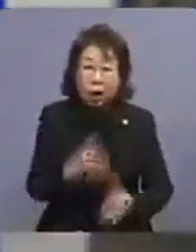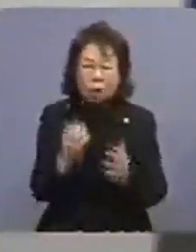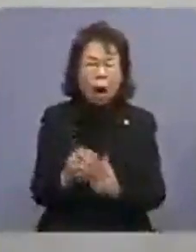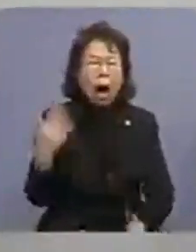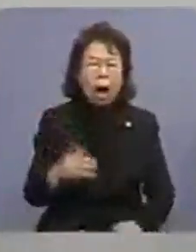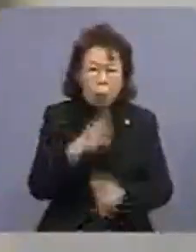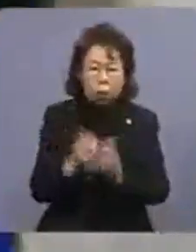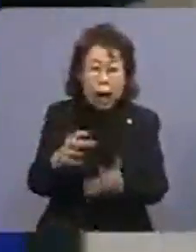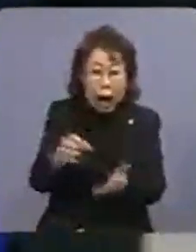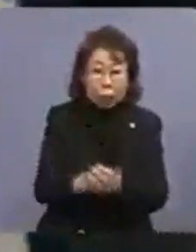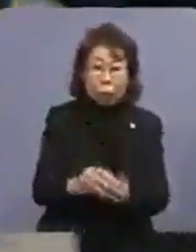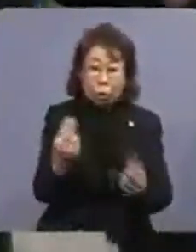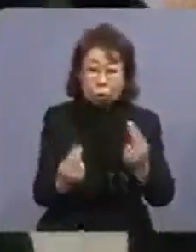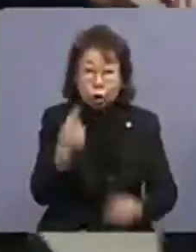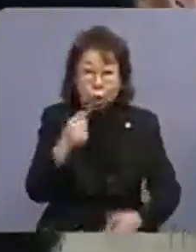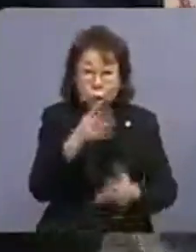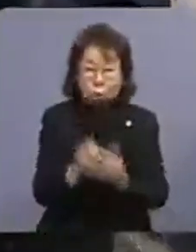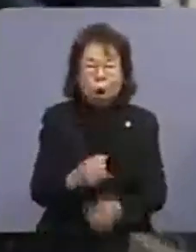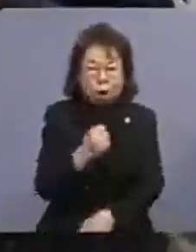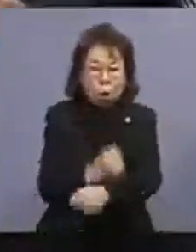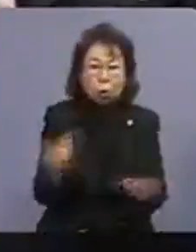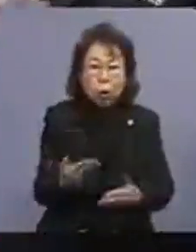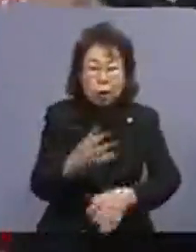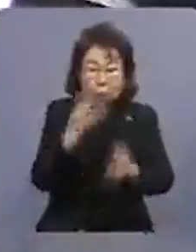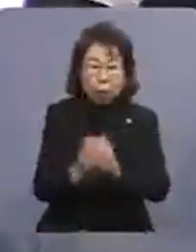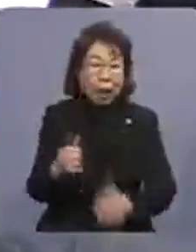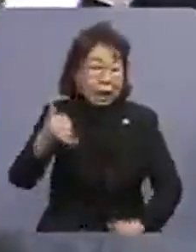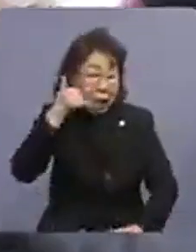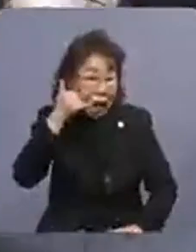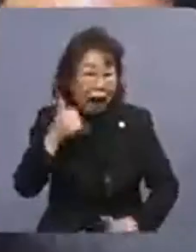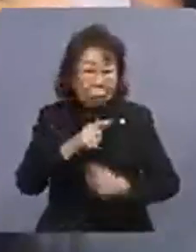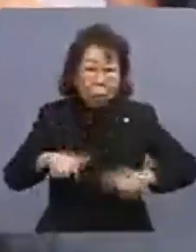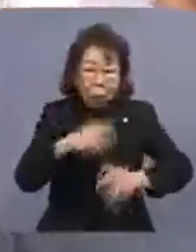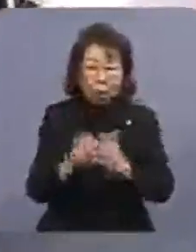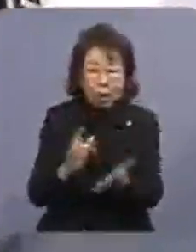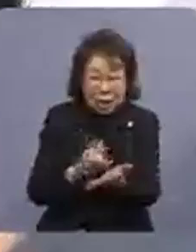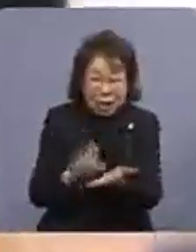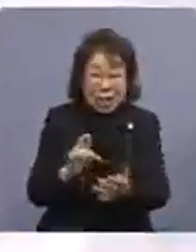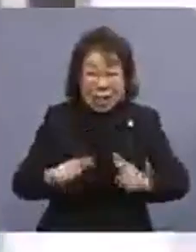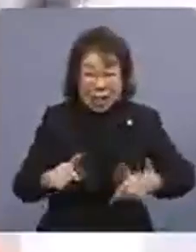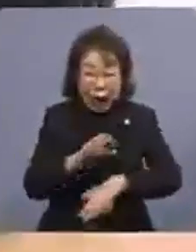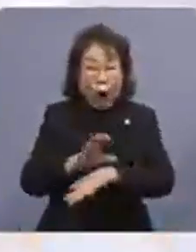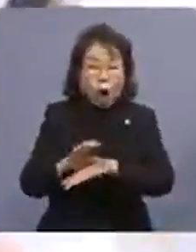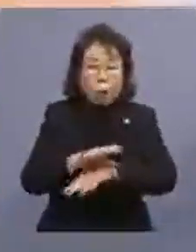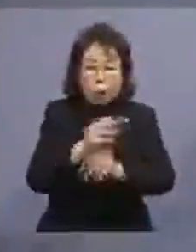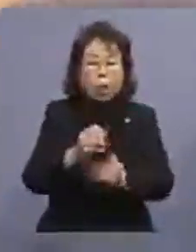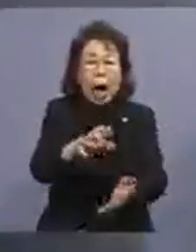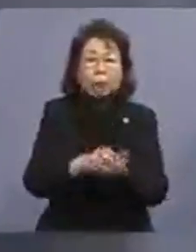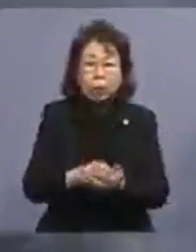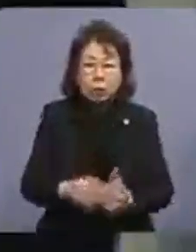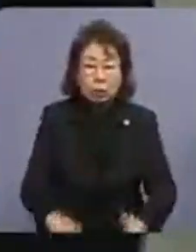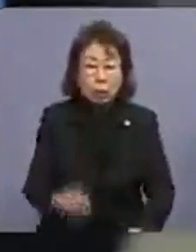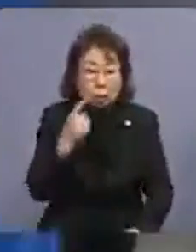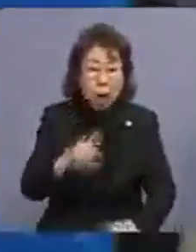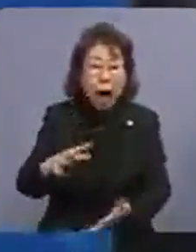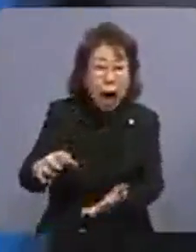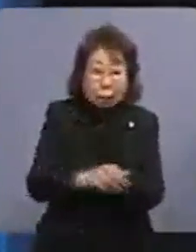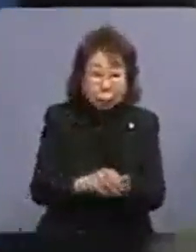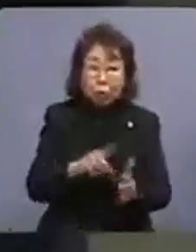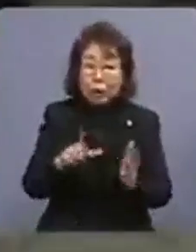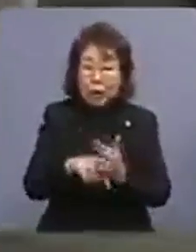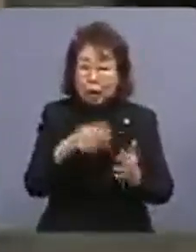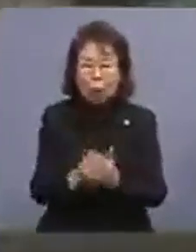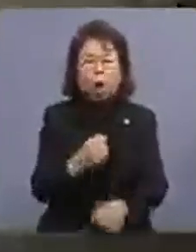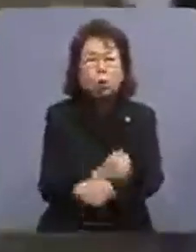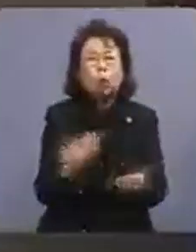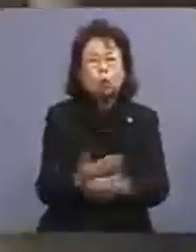이뤄진 압수수색을 통해 경찰은 노조 관계자의 휴대전화와 하드디스크, 컴퓨터 등을 확보했습니다. 경찰은 이번 압수수색이